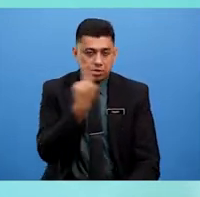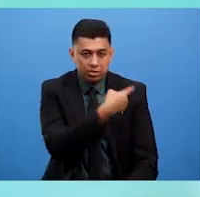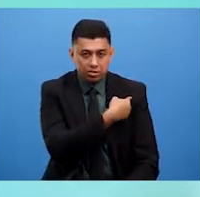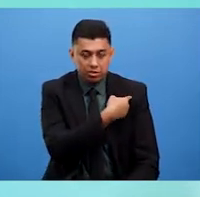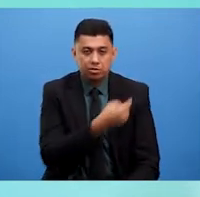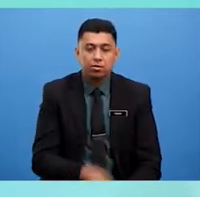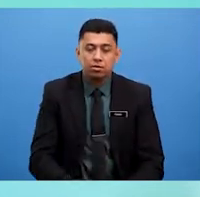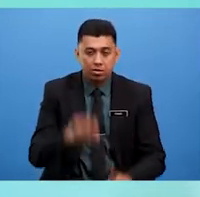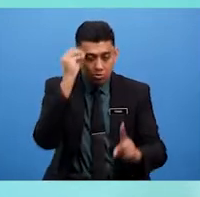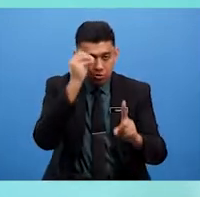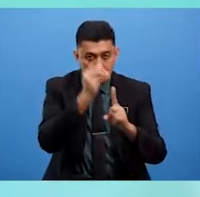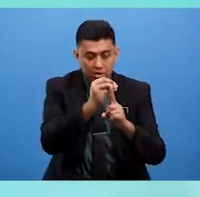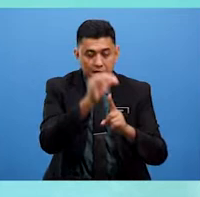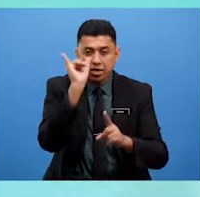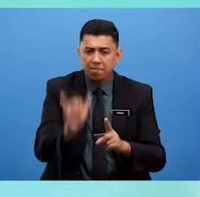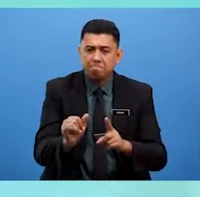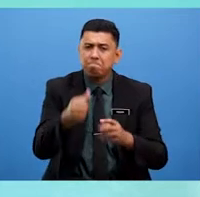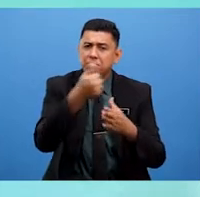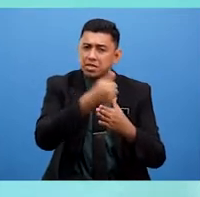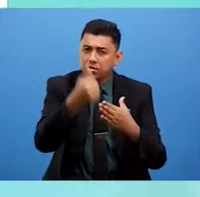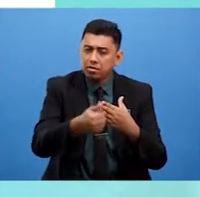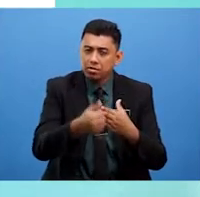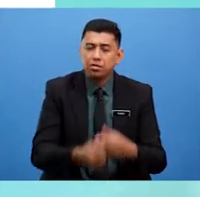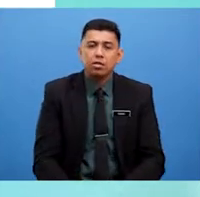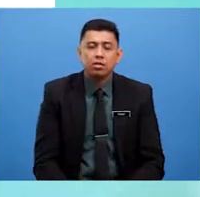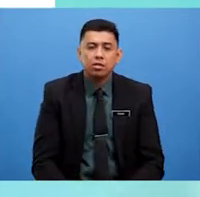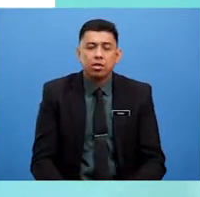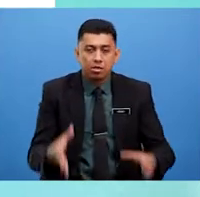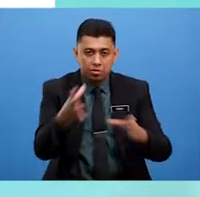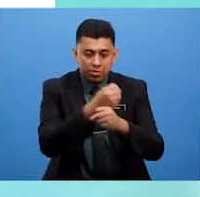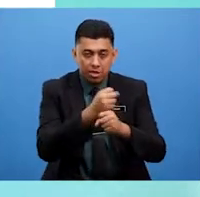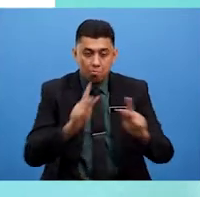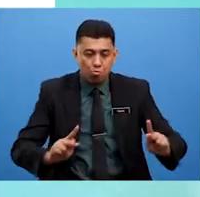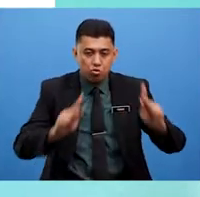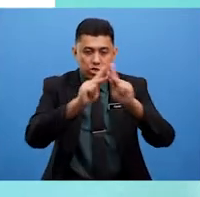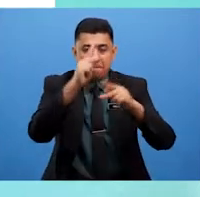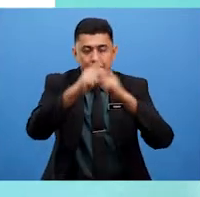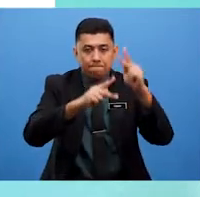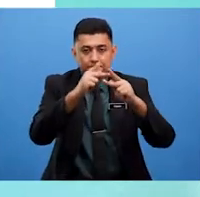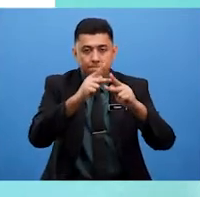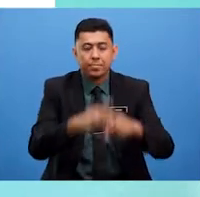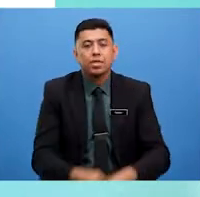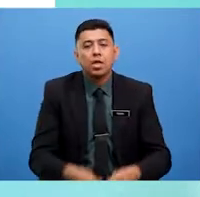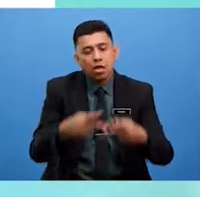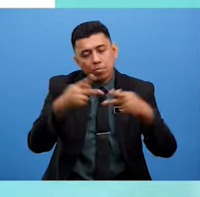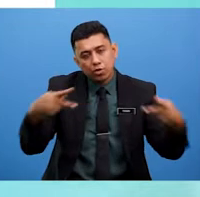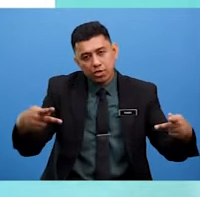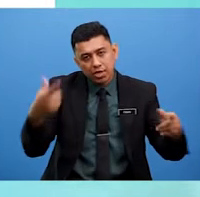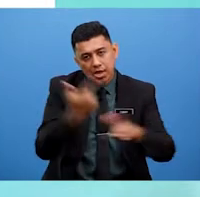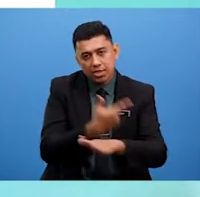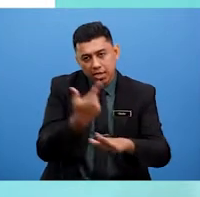kita terus kepada objektif pembelajaran kita yang terakhir iaitu pencapaian puncak prestasi dalam periodisasi